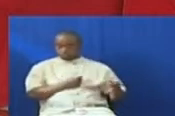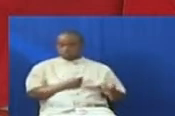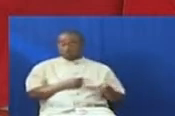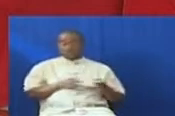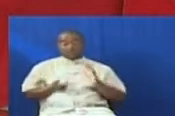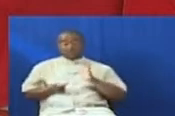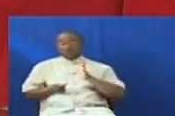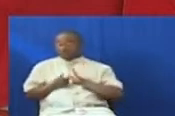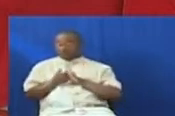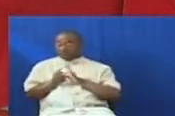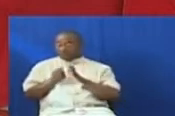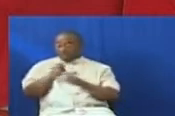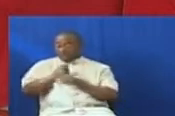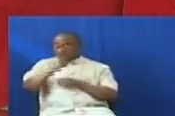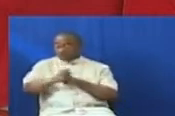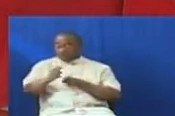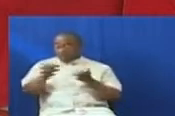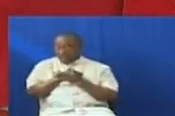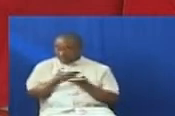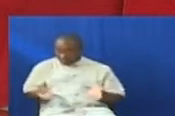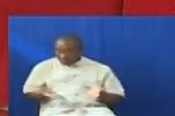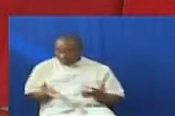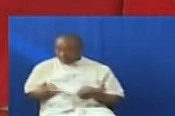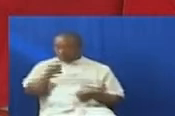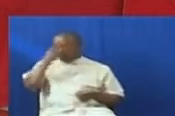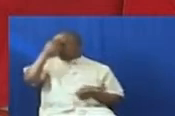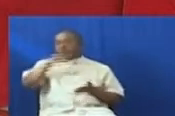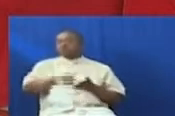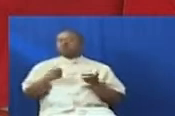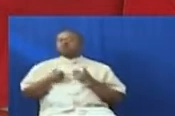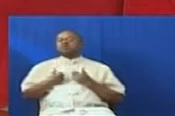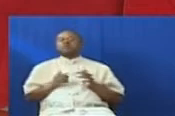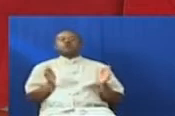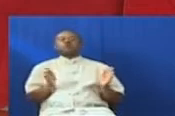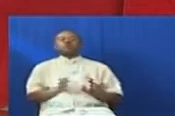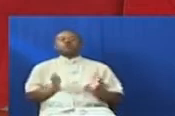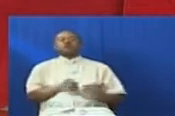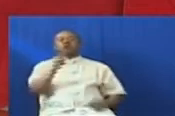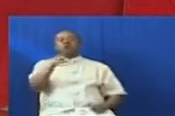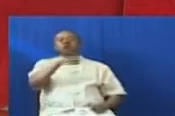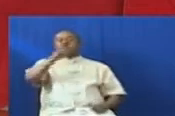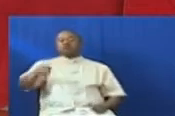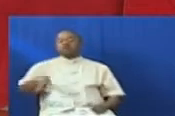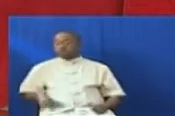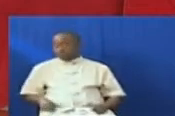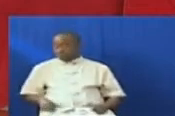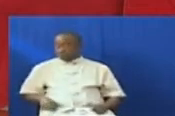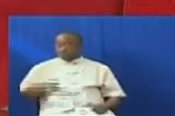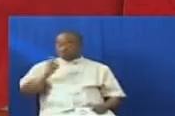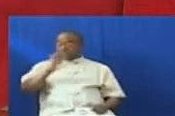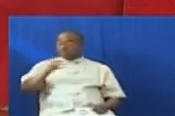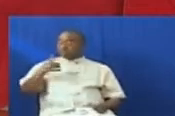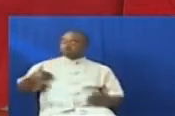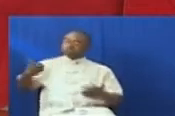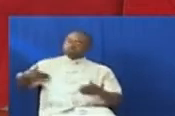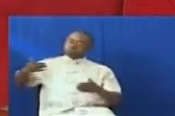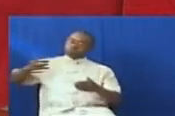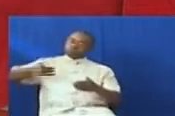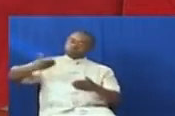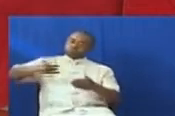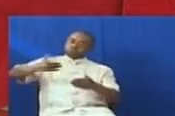Tusipochukua hatua, tunalea makosa hayo na miaka hadi miaka